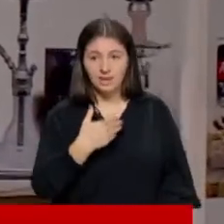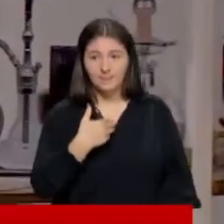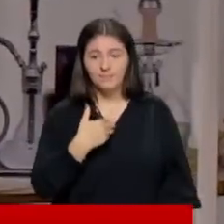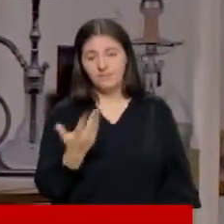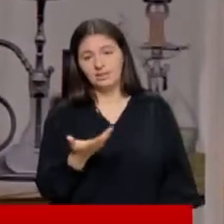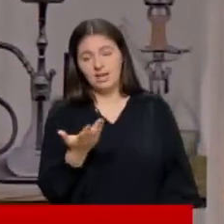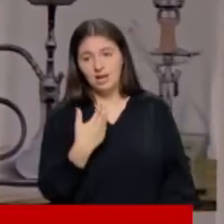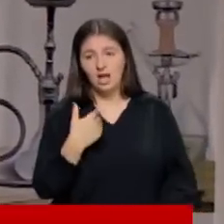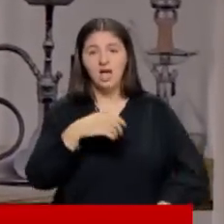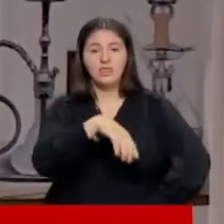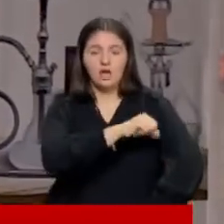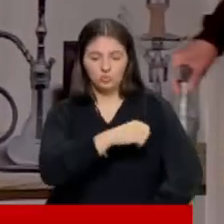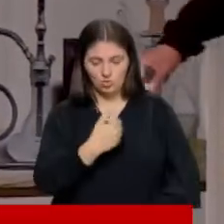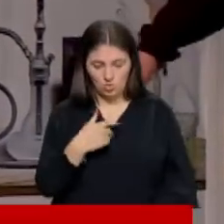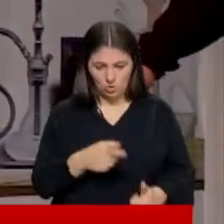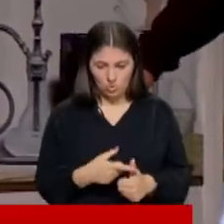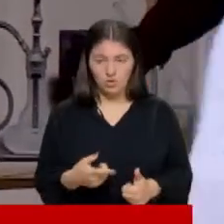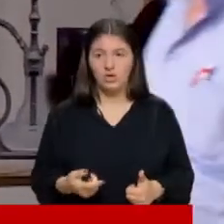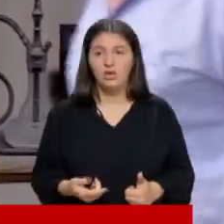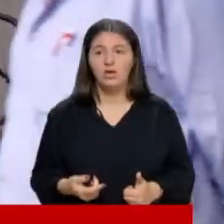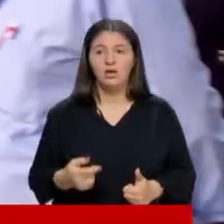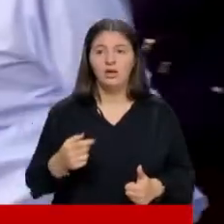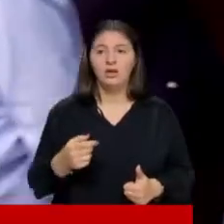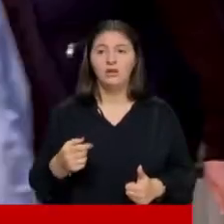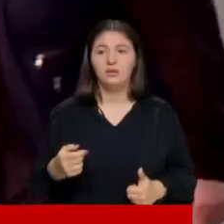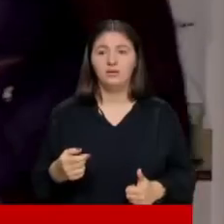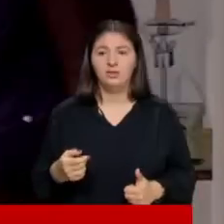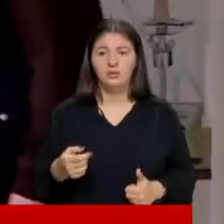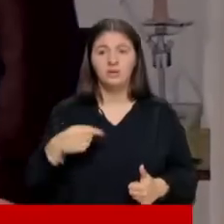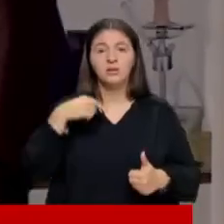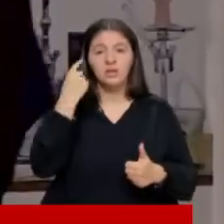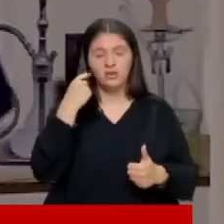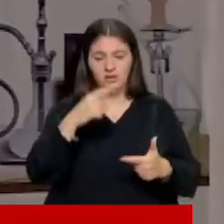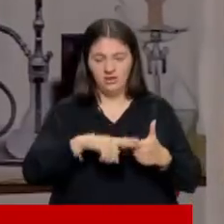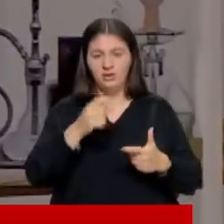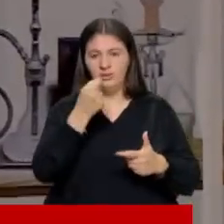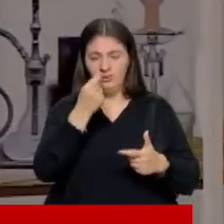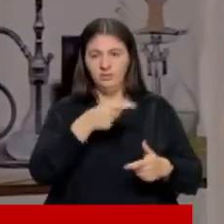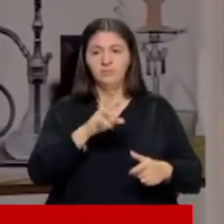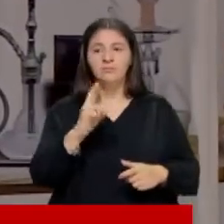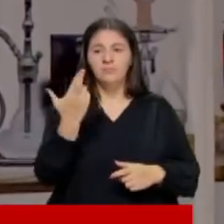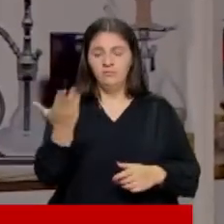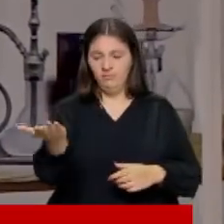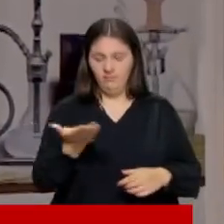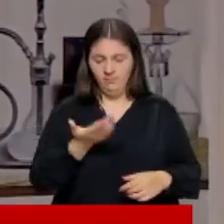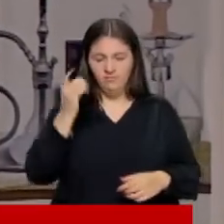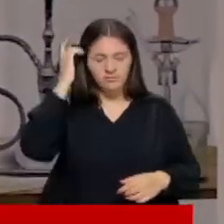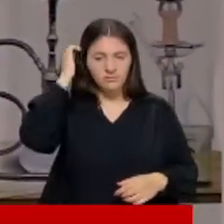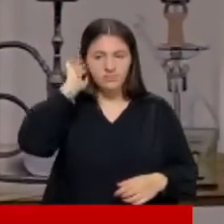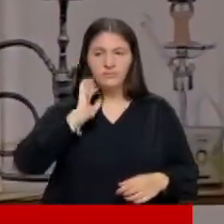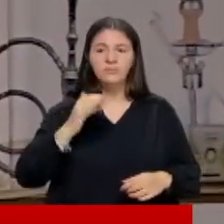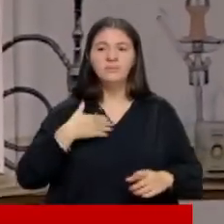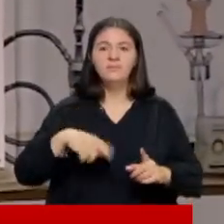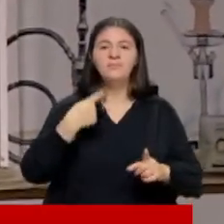mesela tansiyon şeyi şeker şeyleri raporlu Bana